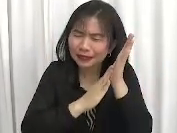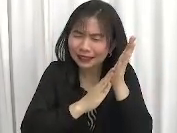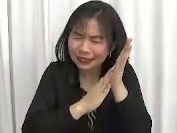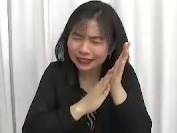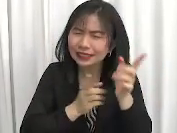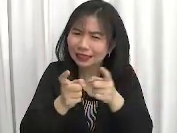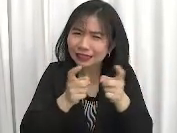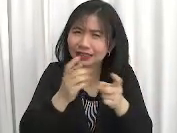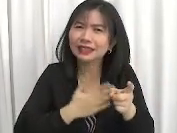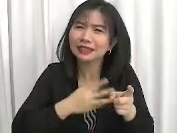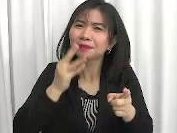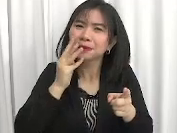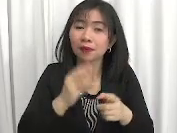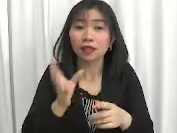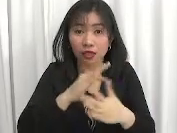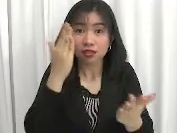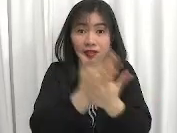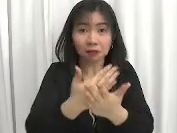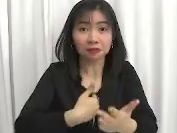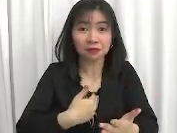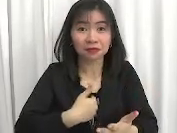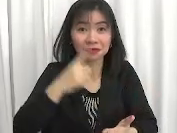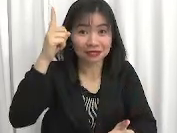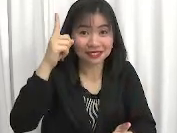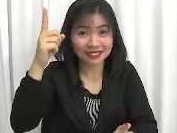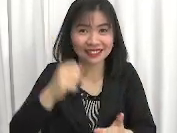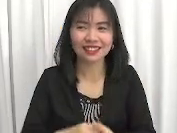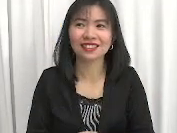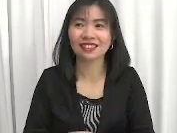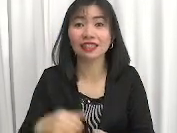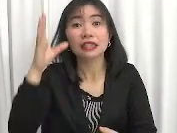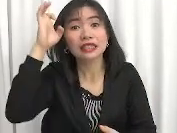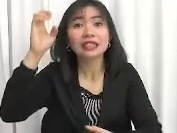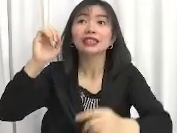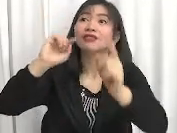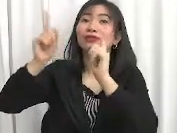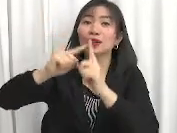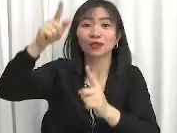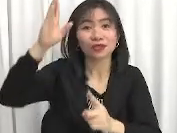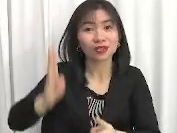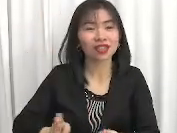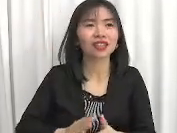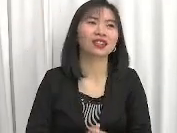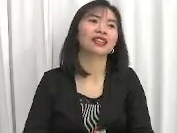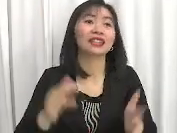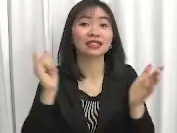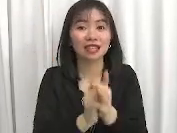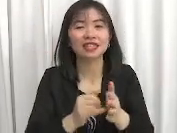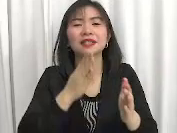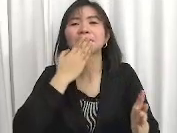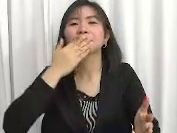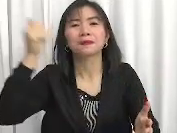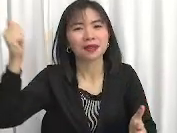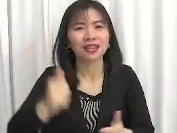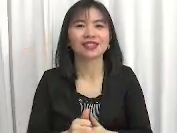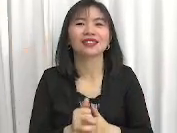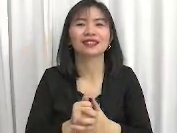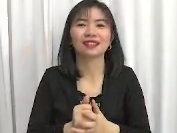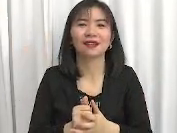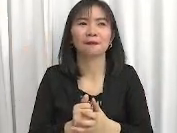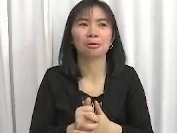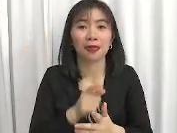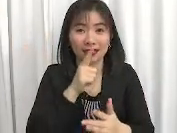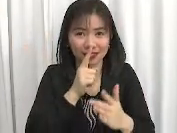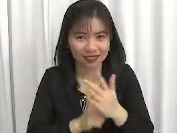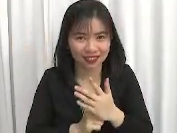wala akong gagawin, kundi manahimik. Ay, kausap niya na ang Panginoon. Ang bihira. Sekreto yan, ha? Sekreto yan, ha,